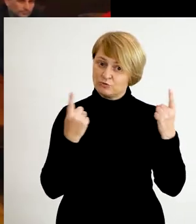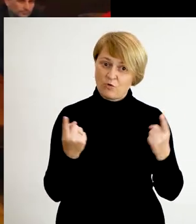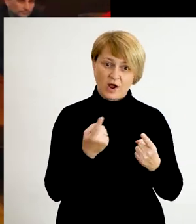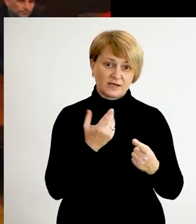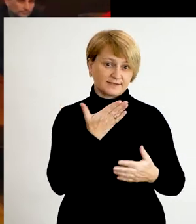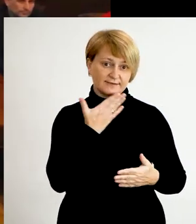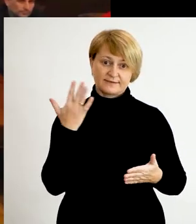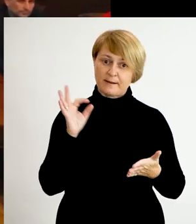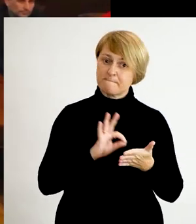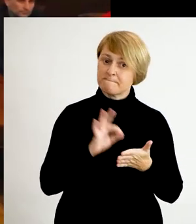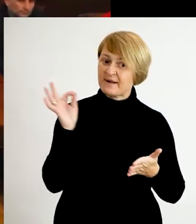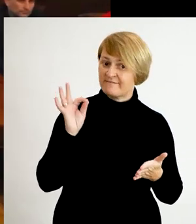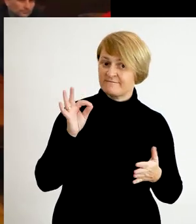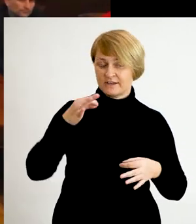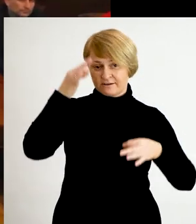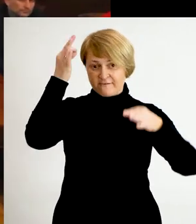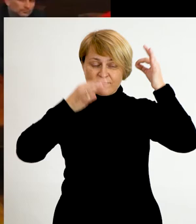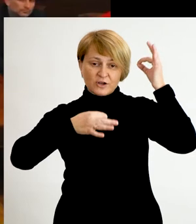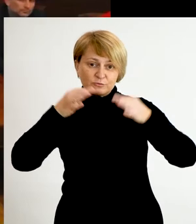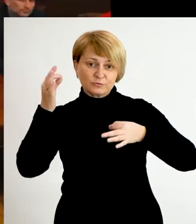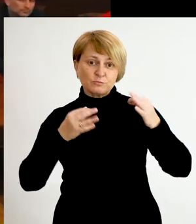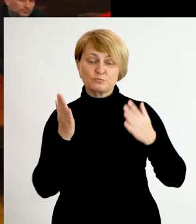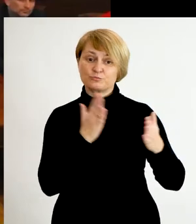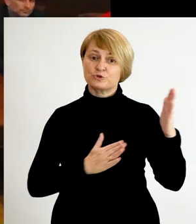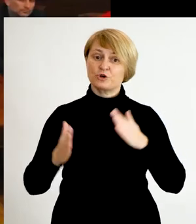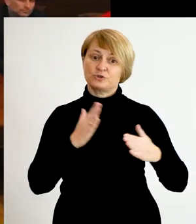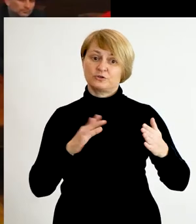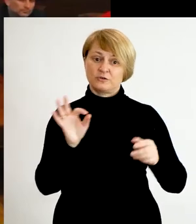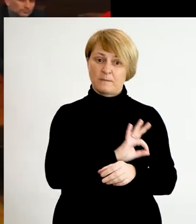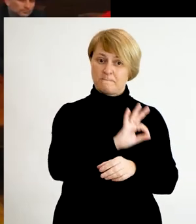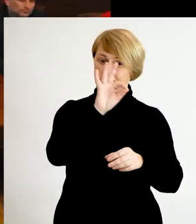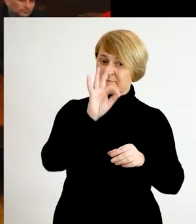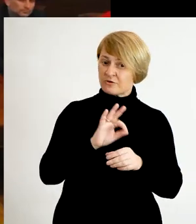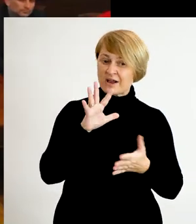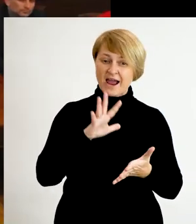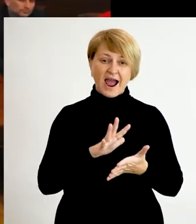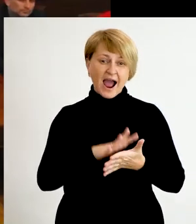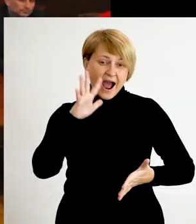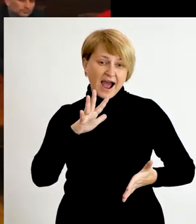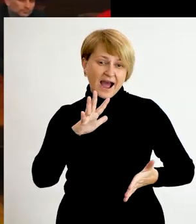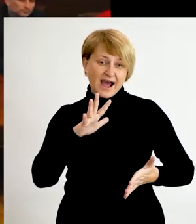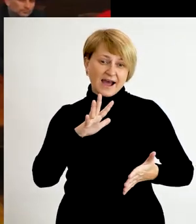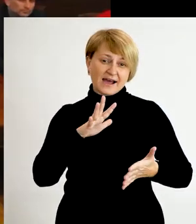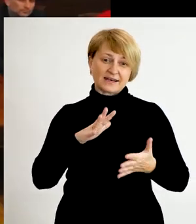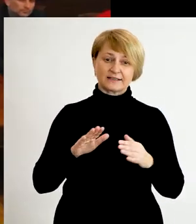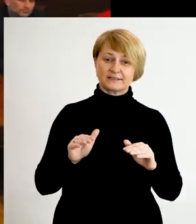Sytuacja jest niepewna. W związku z tym przygotowaliśmy projekt budżetu, który ma charakter konserwatywny.